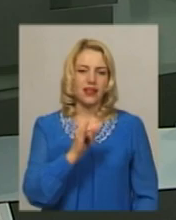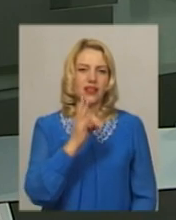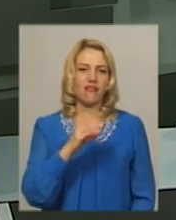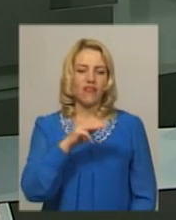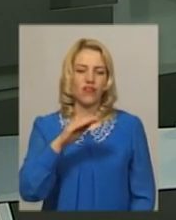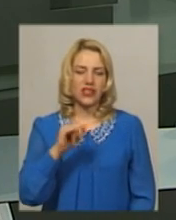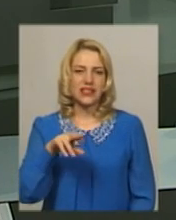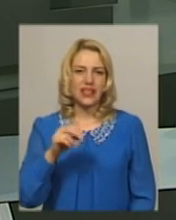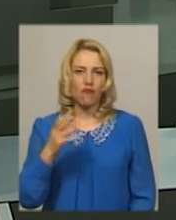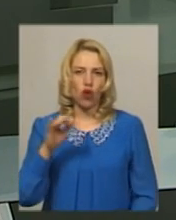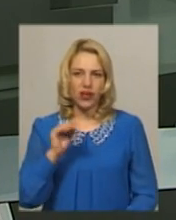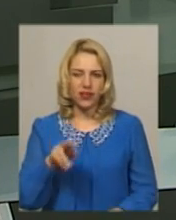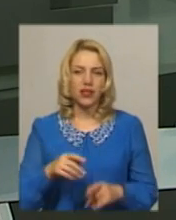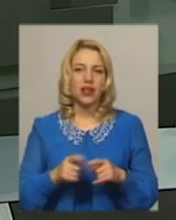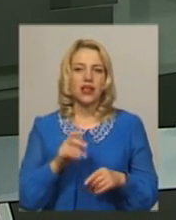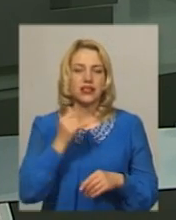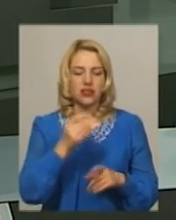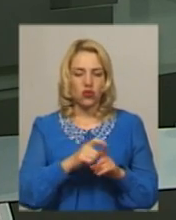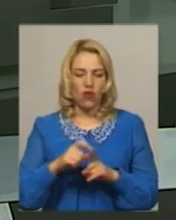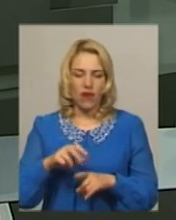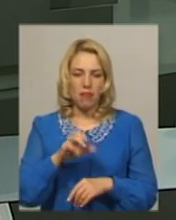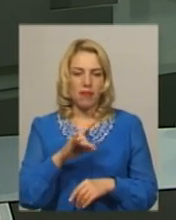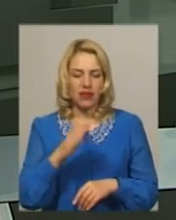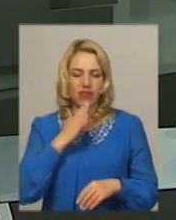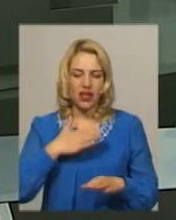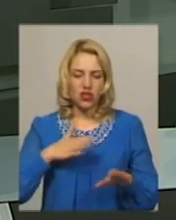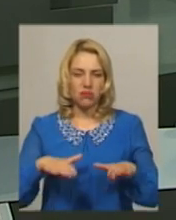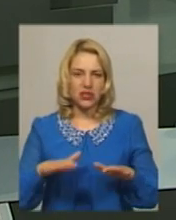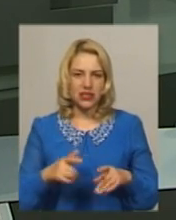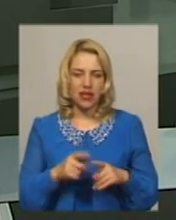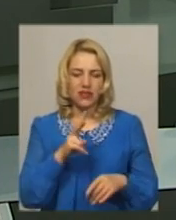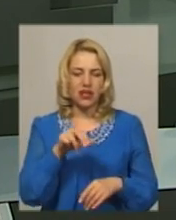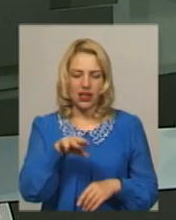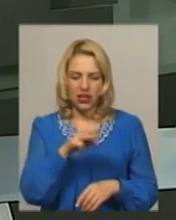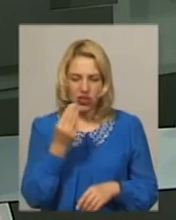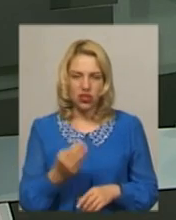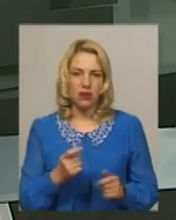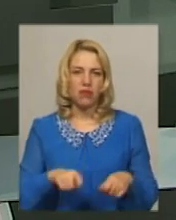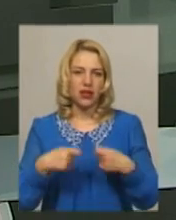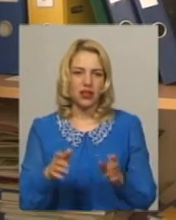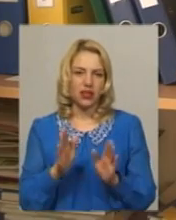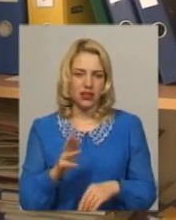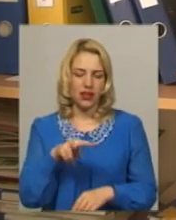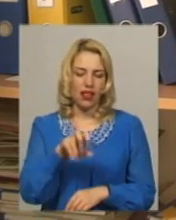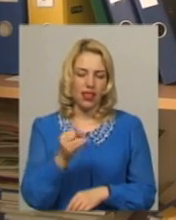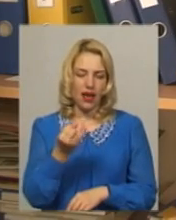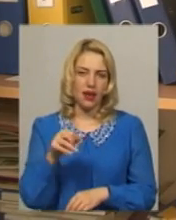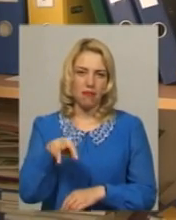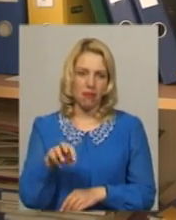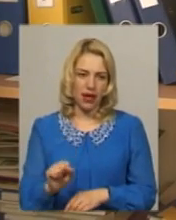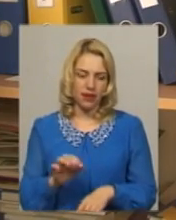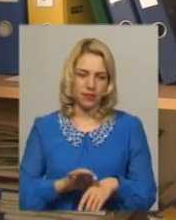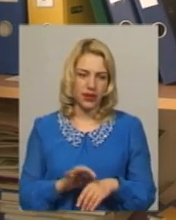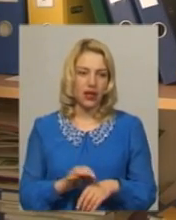За словами Олени Маркевич, у нашій місцевості кліщі переносять виключно хворобу Лайма. Наші ті кліщі,